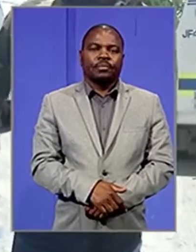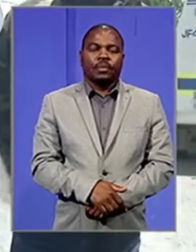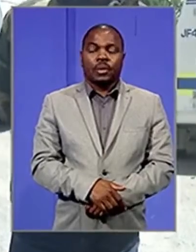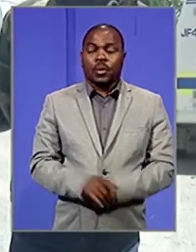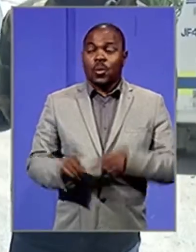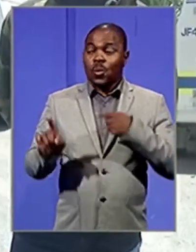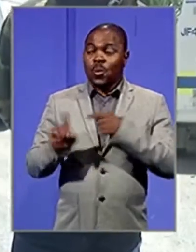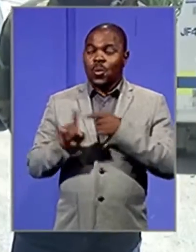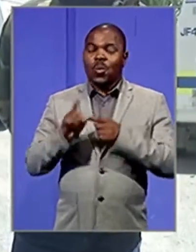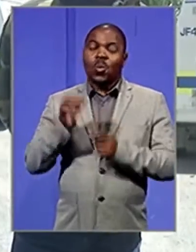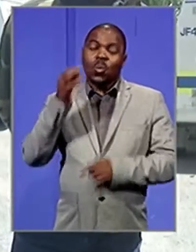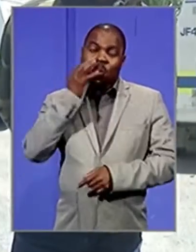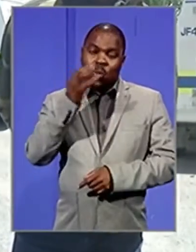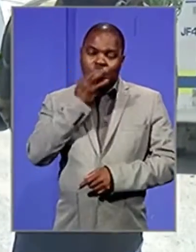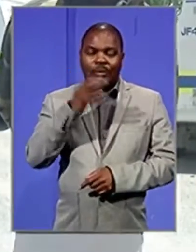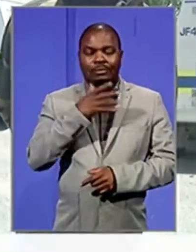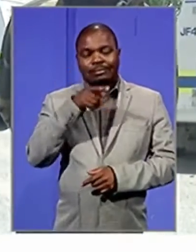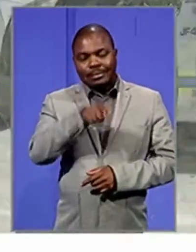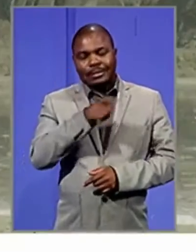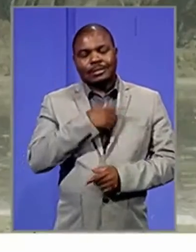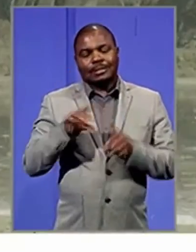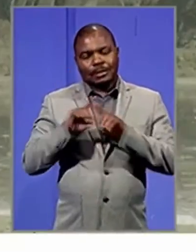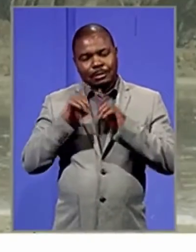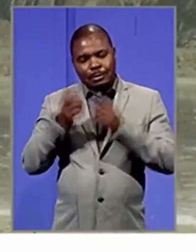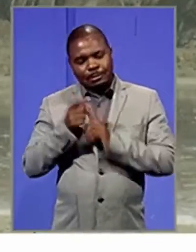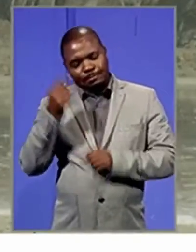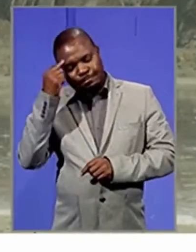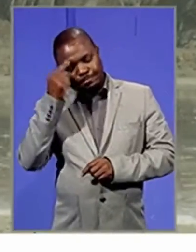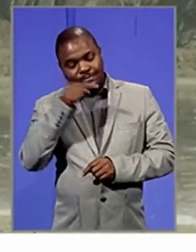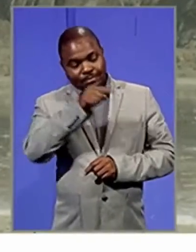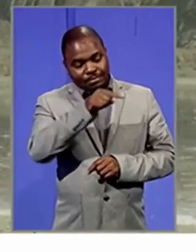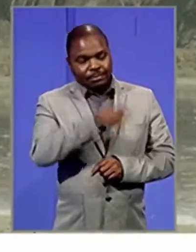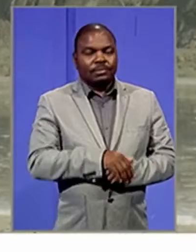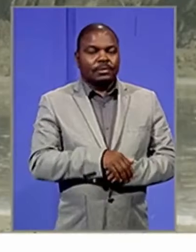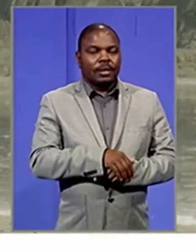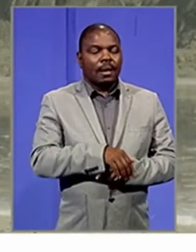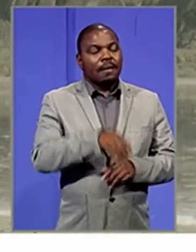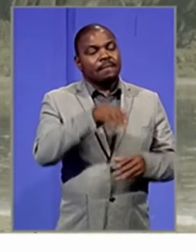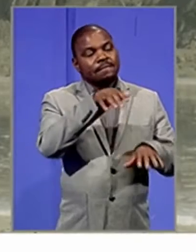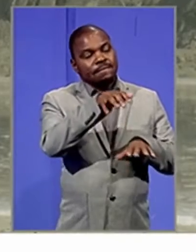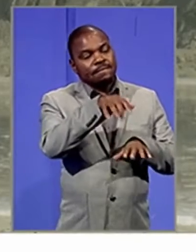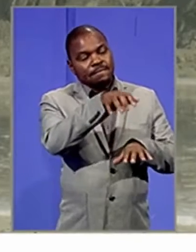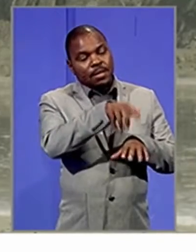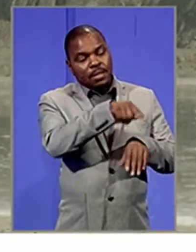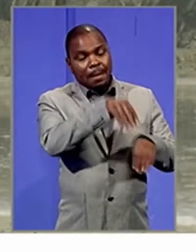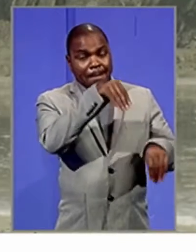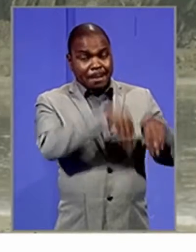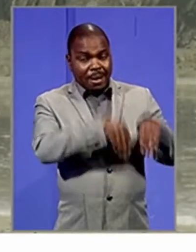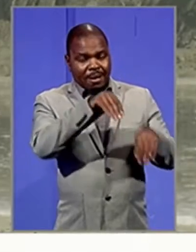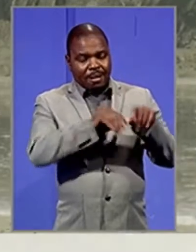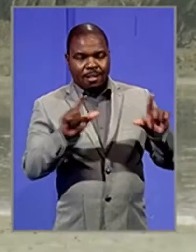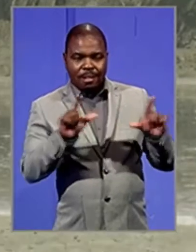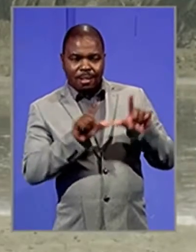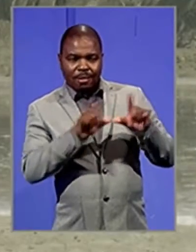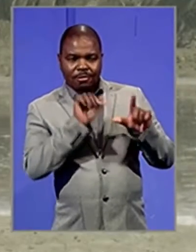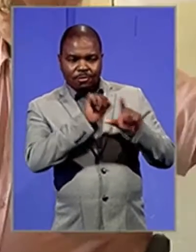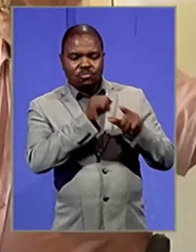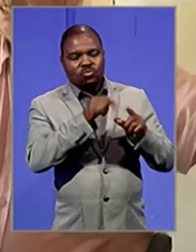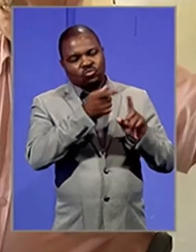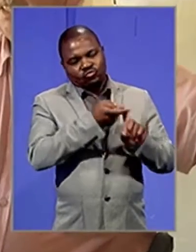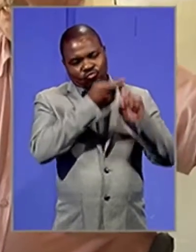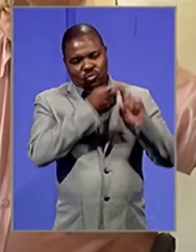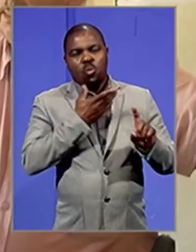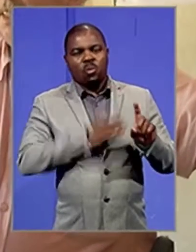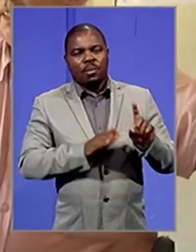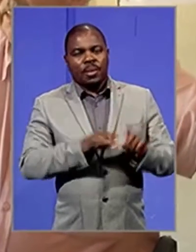Mahlobo a re lefapha le ntse le sekaseka leano la go kgaotsa laesense ya tiriso ya metsi kwa moepong wa Jagersfontein Developments.